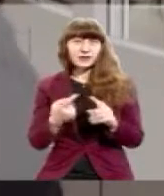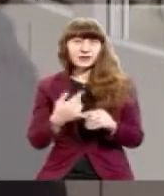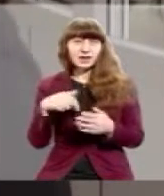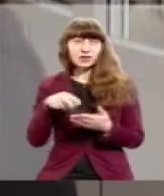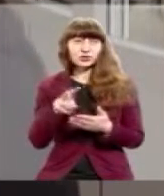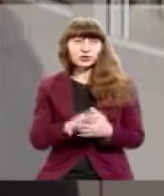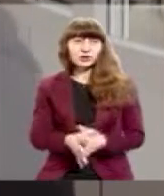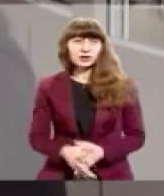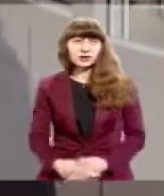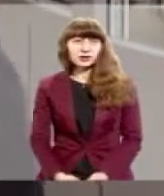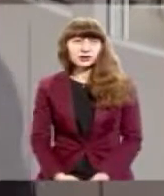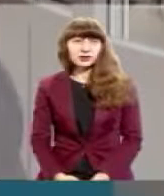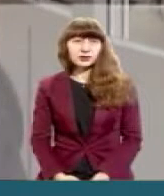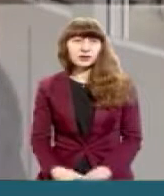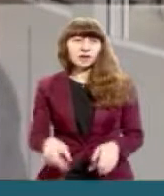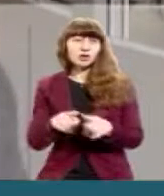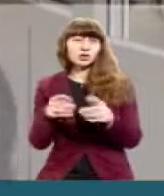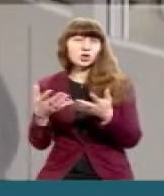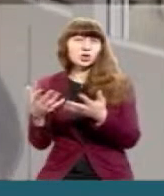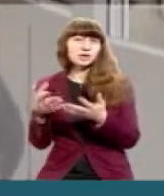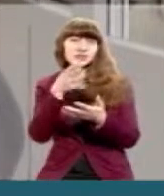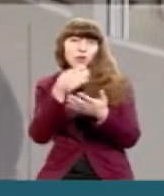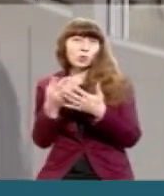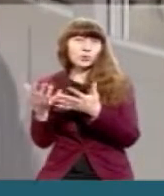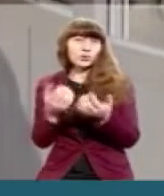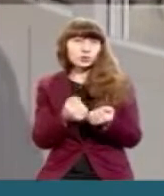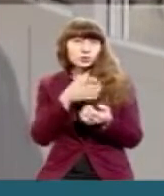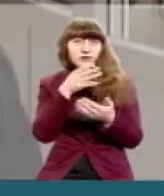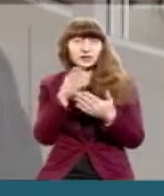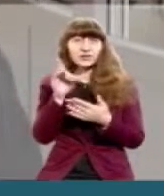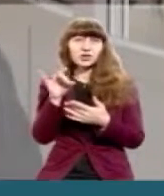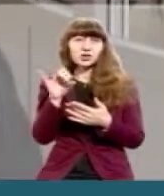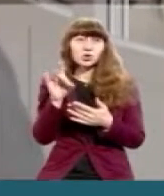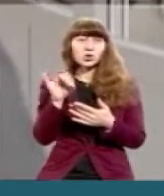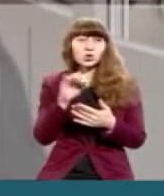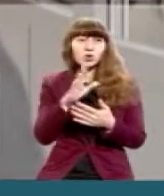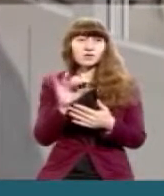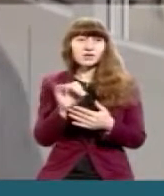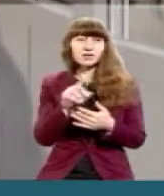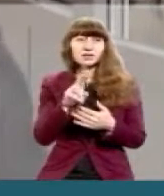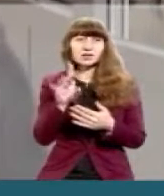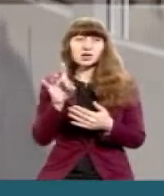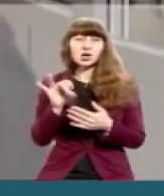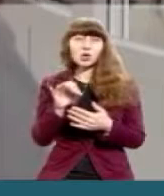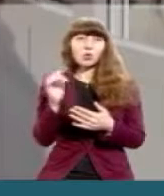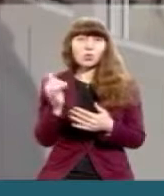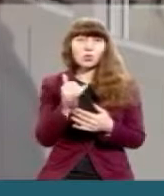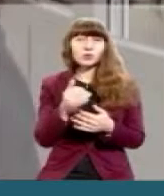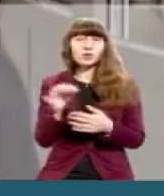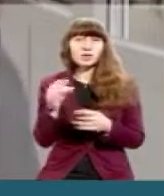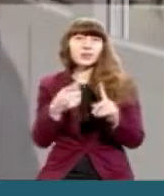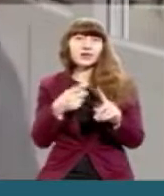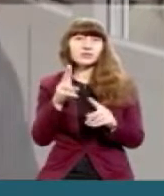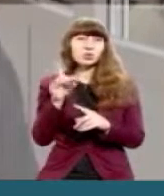иду. Также беру с собой своих волонтеров, либо вот из КРУ, также первокурсников, посвящаю в эту всю